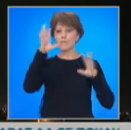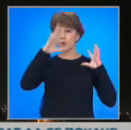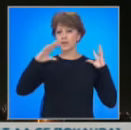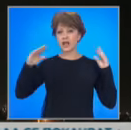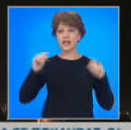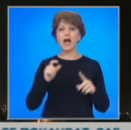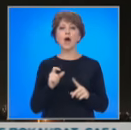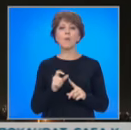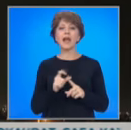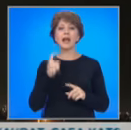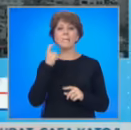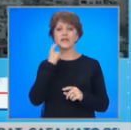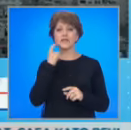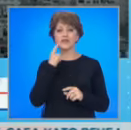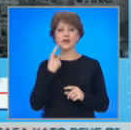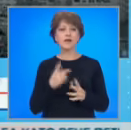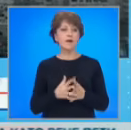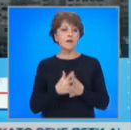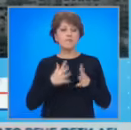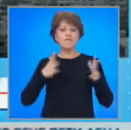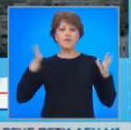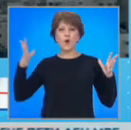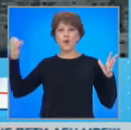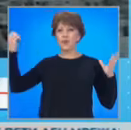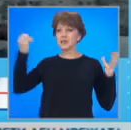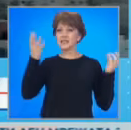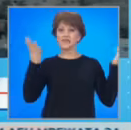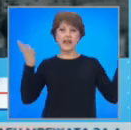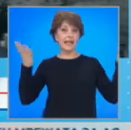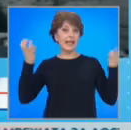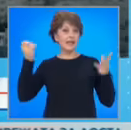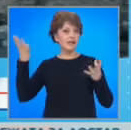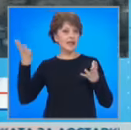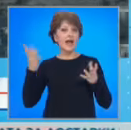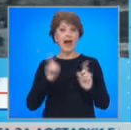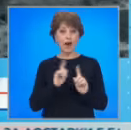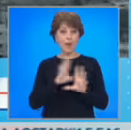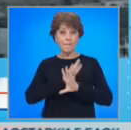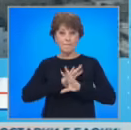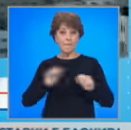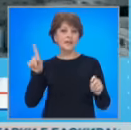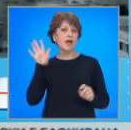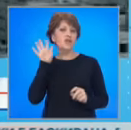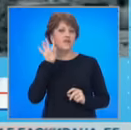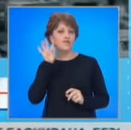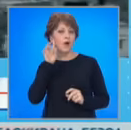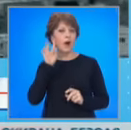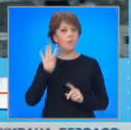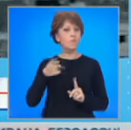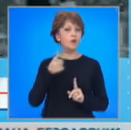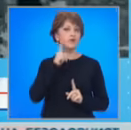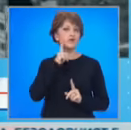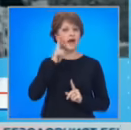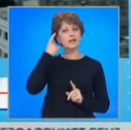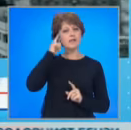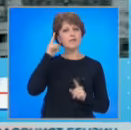Румяна Бачварова. Доста светлини имаше и ако човек гледа без звук тези картини, може да си помисли, че се празнуват